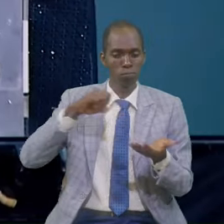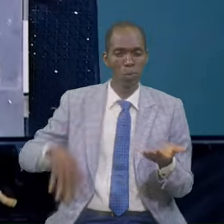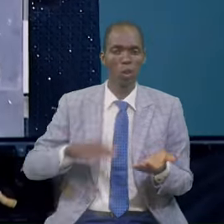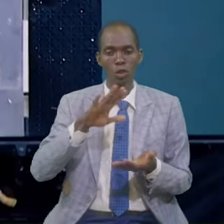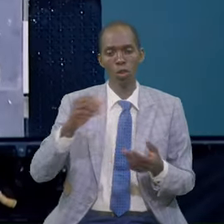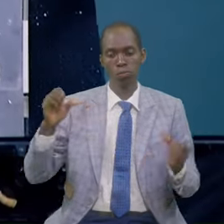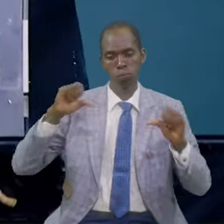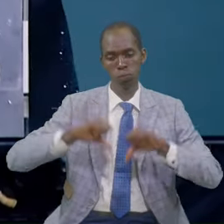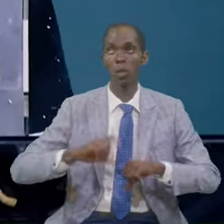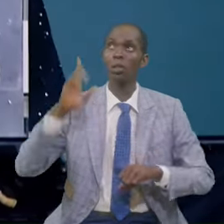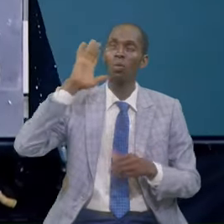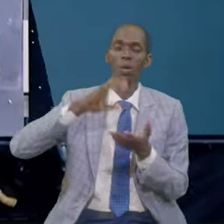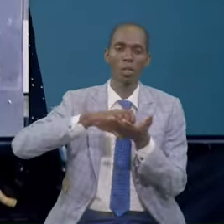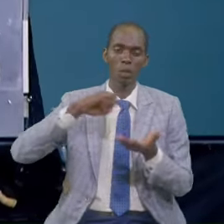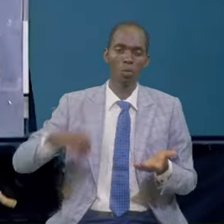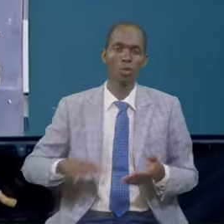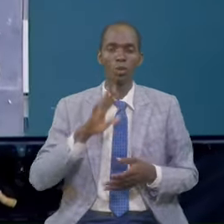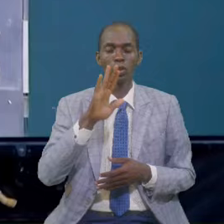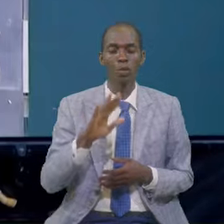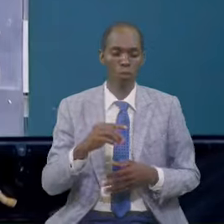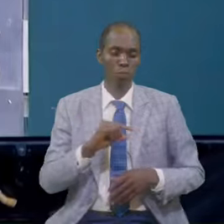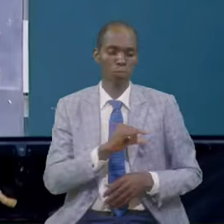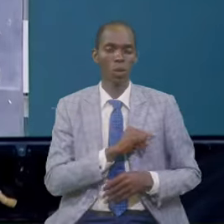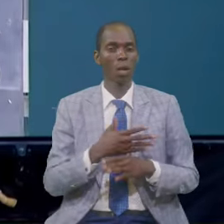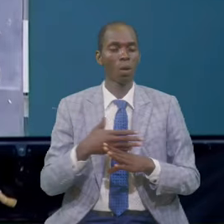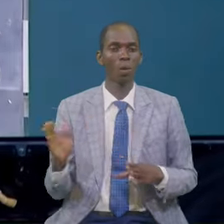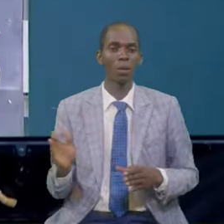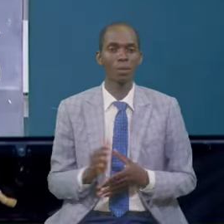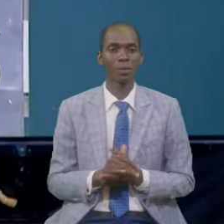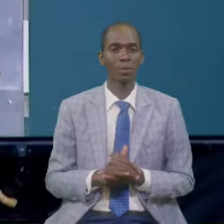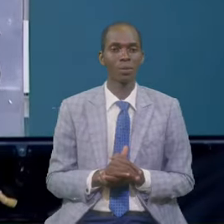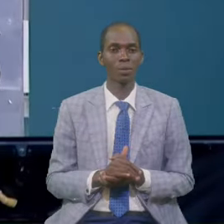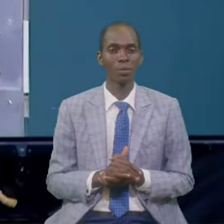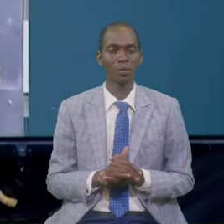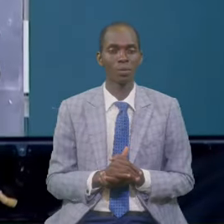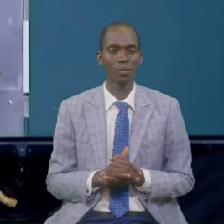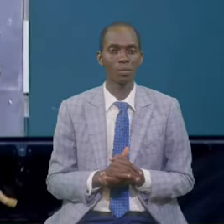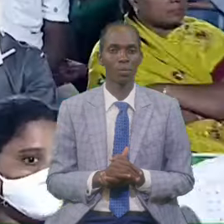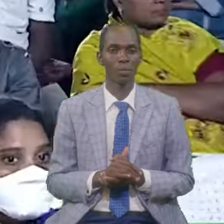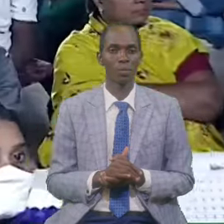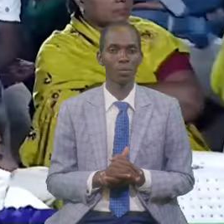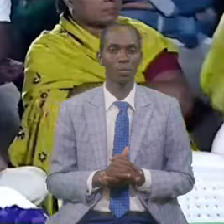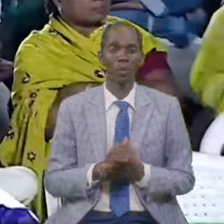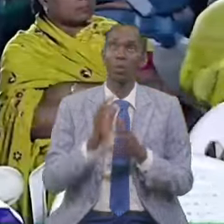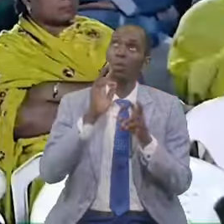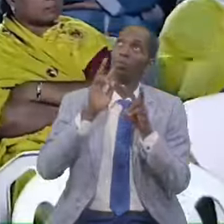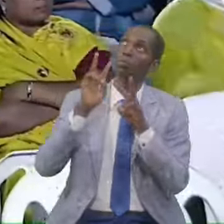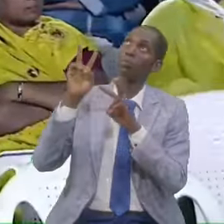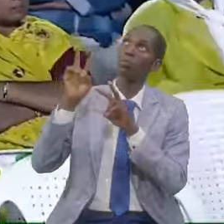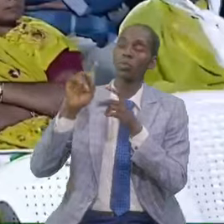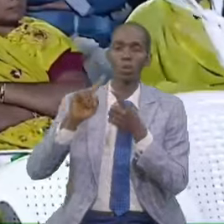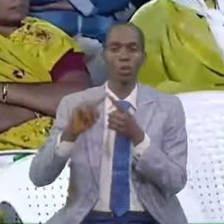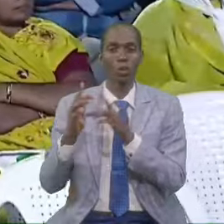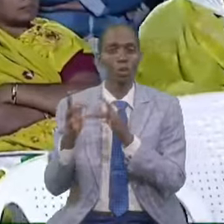guilt away. ఆయన అంటున్నారు మీ శిక్షావిధి అపరాధ భావన తీసివేస్తాను. Looking unto Jesus, the